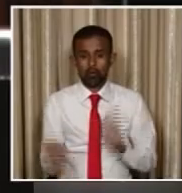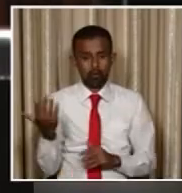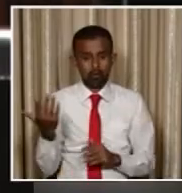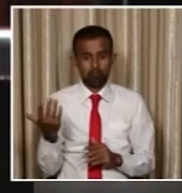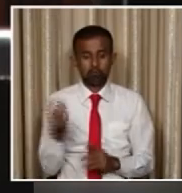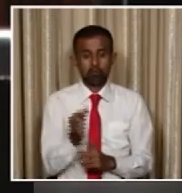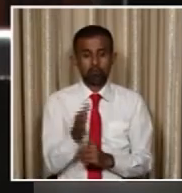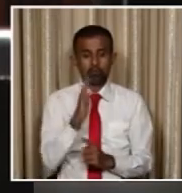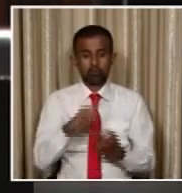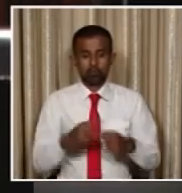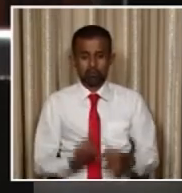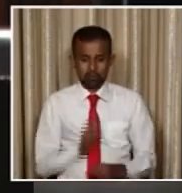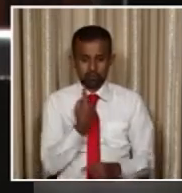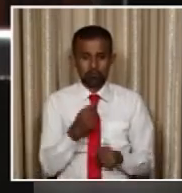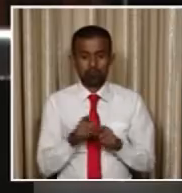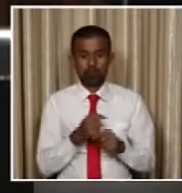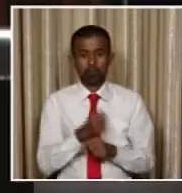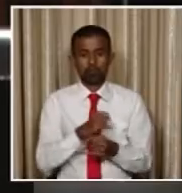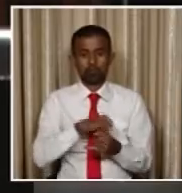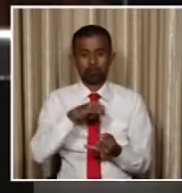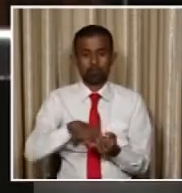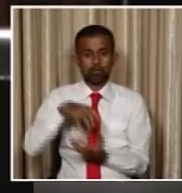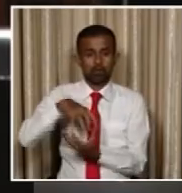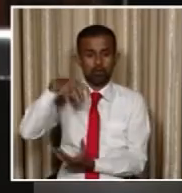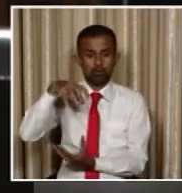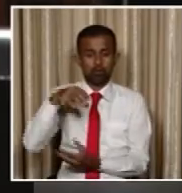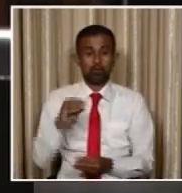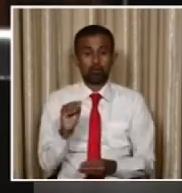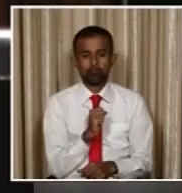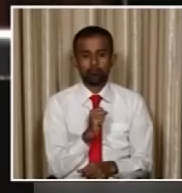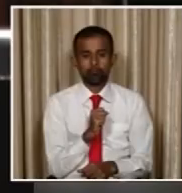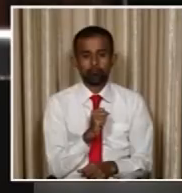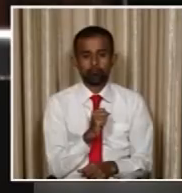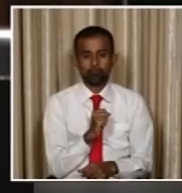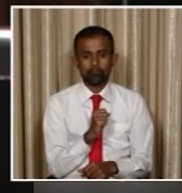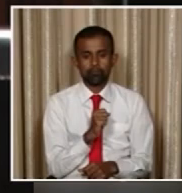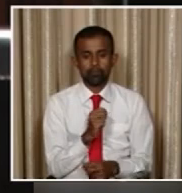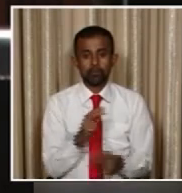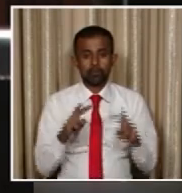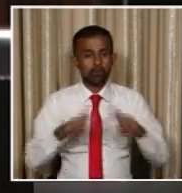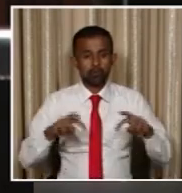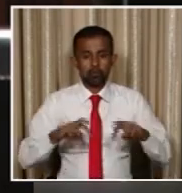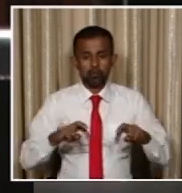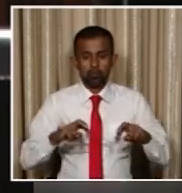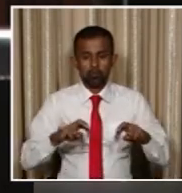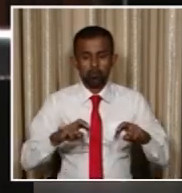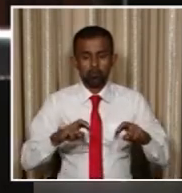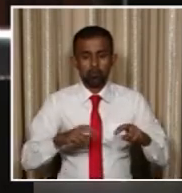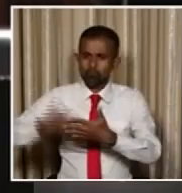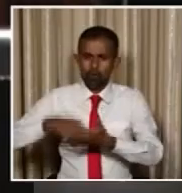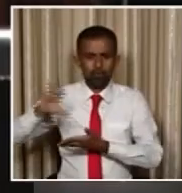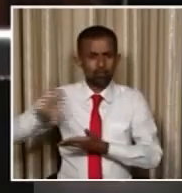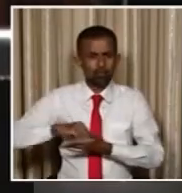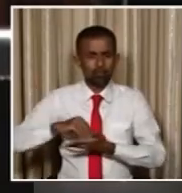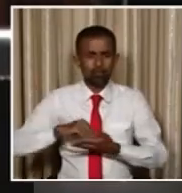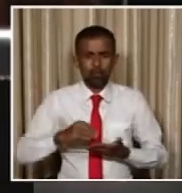ජනාධිපතිවරණයට ස්වාධීන අපේක්ෂක වශයෙන් ගෑස් සිලින්ඩරේ ලකුණෙන් ඉදිරිපත් වෙලා තියෙනවා. සමීක්ෂණ වාර්තා දිහා බැලුවම රට පුරාම සමීක්ෂණ වාර්තා එනවනේ